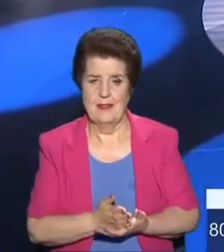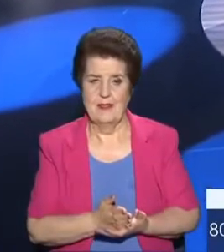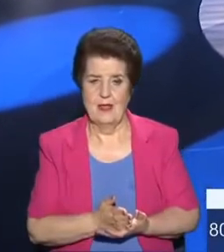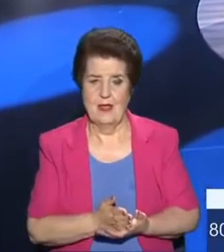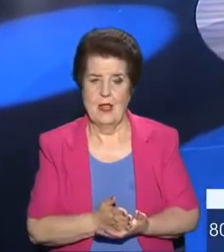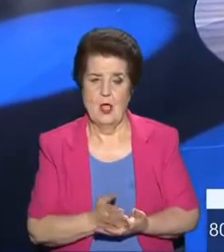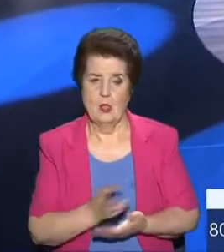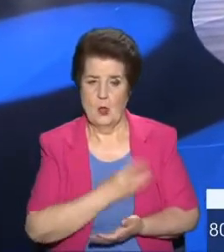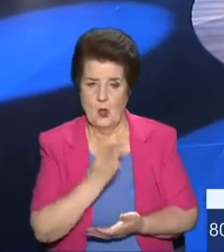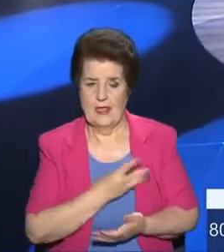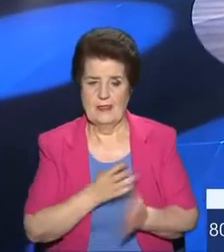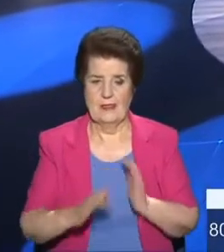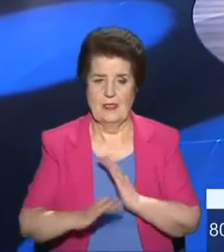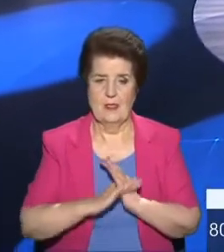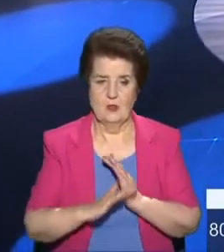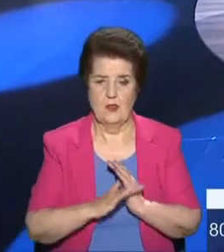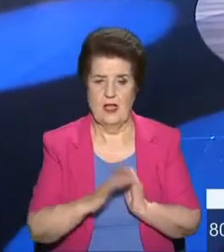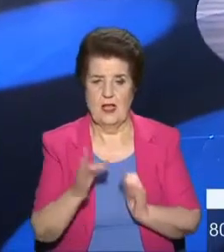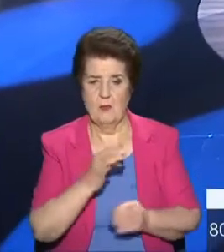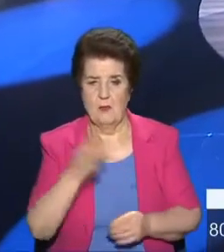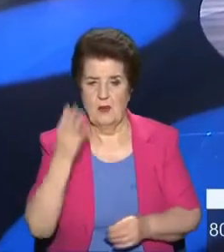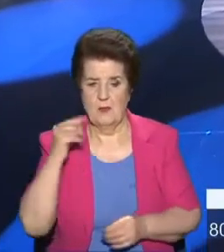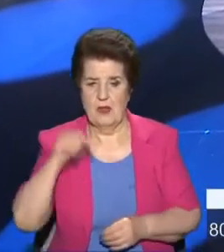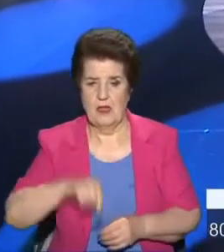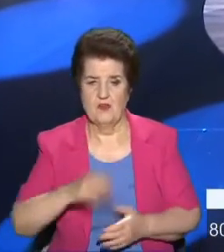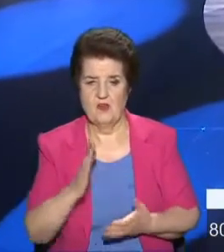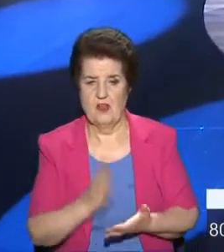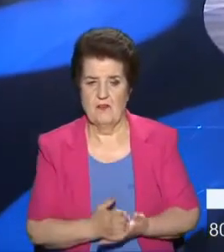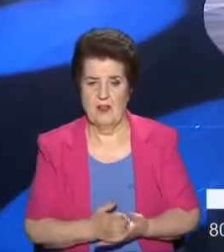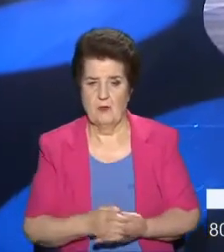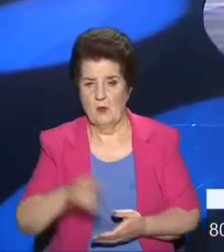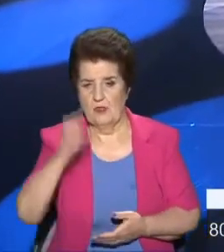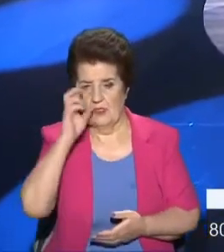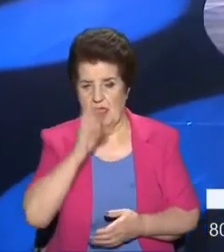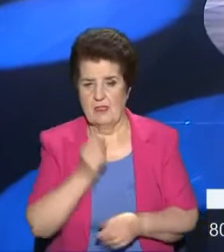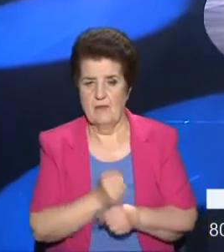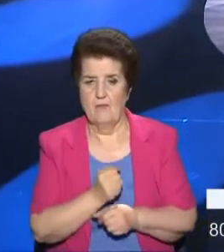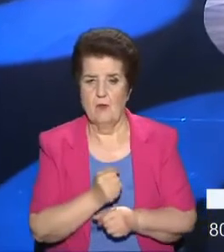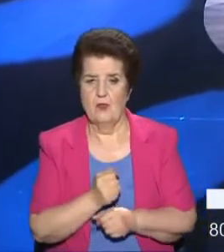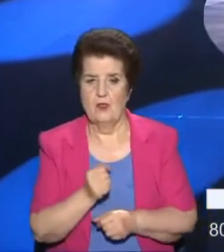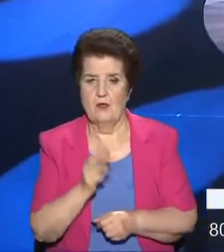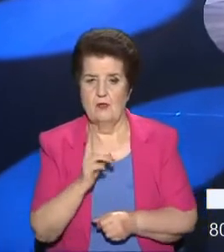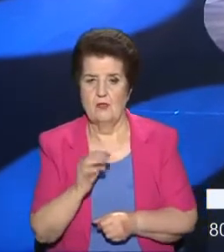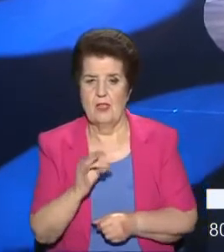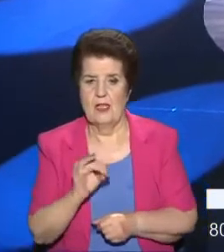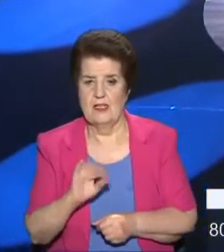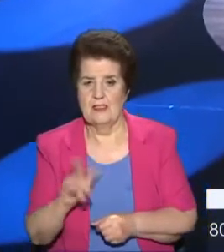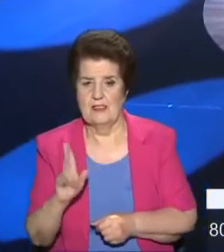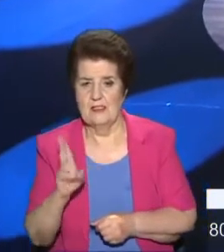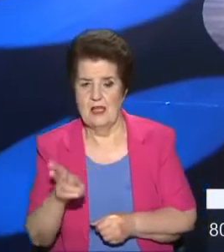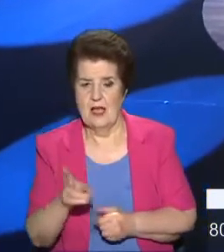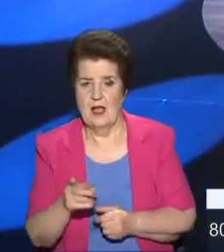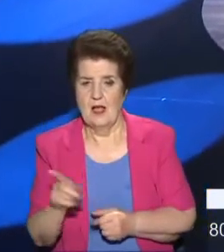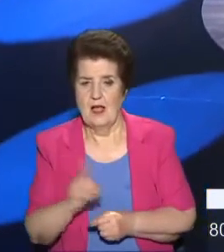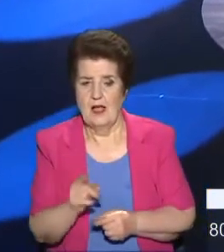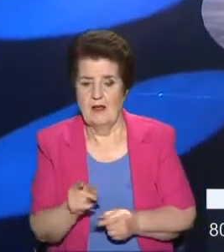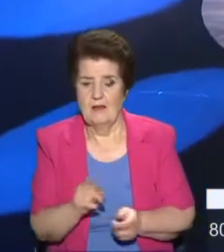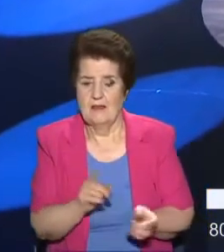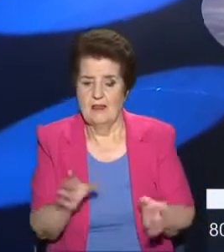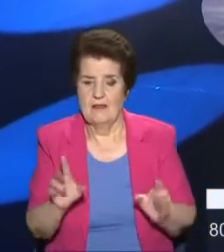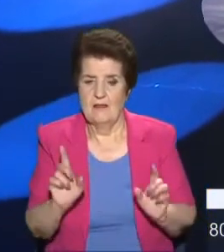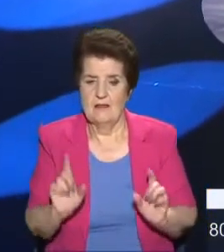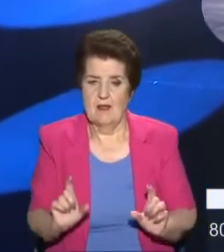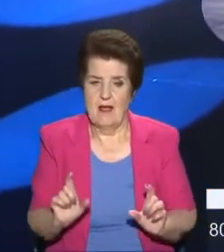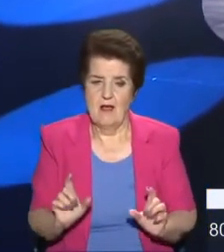dorința de a ajuta Republica Moldova aici avem un staff funcționării ask.com care se bine Nu știu de ce se ține de